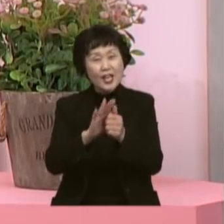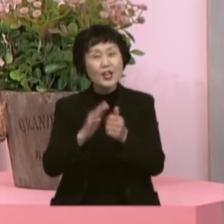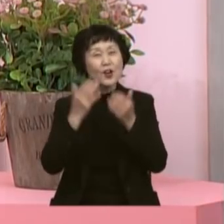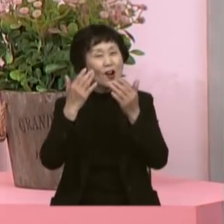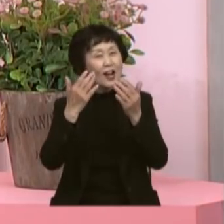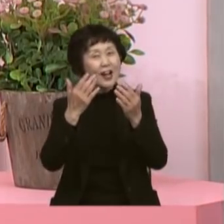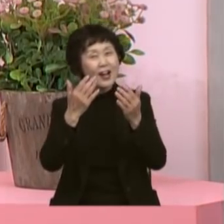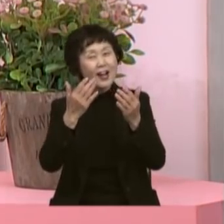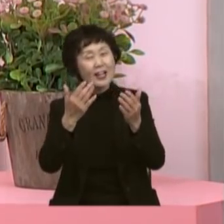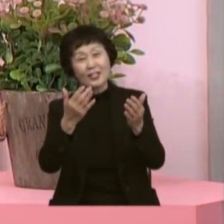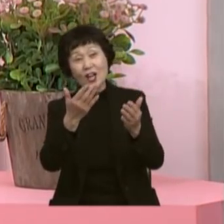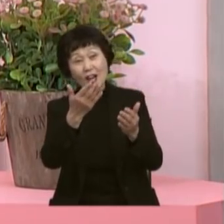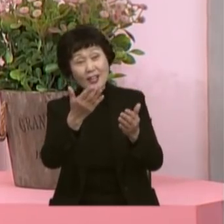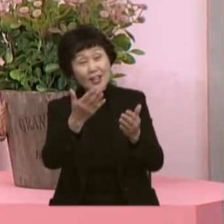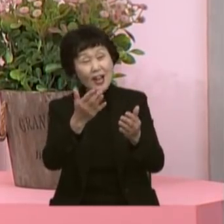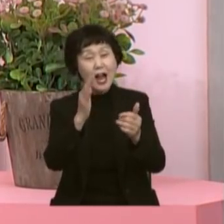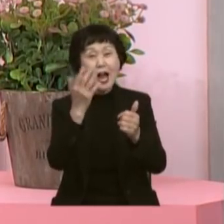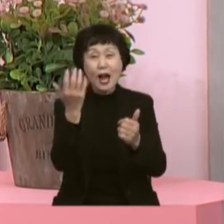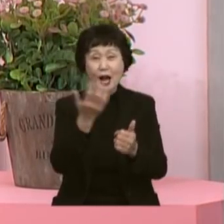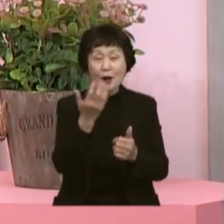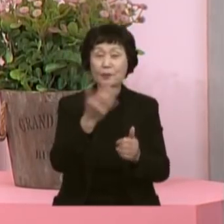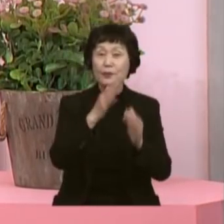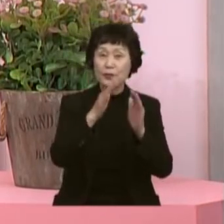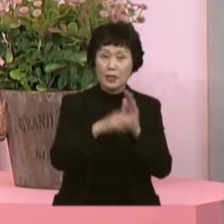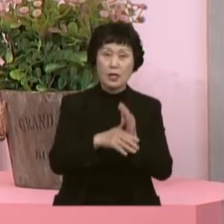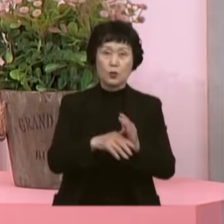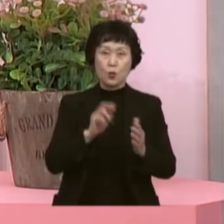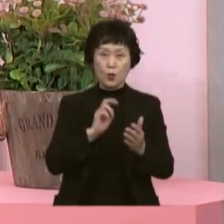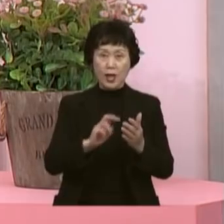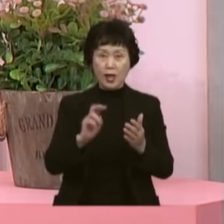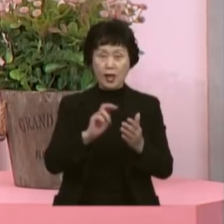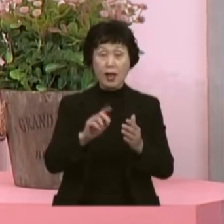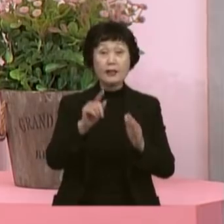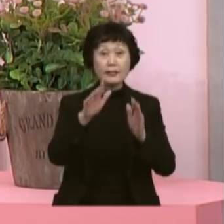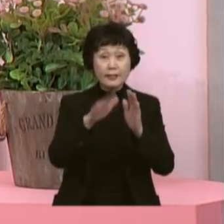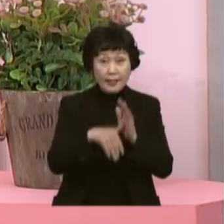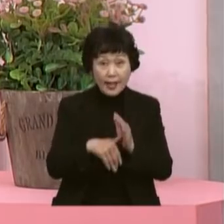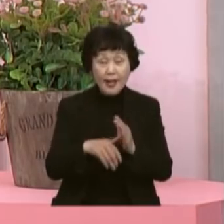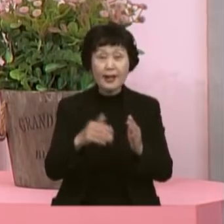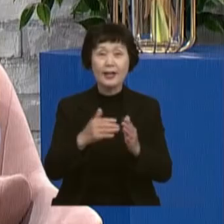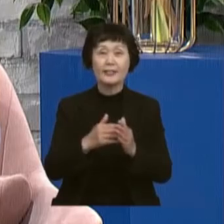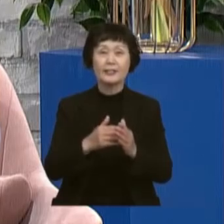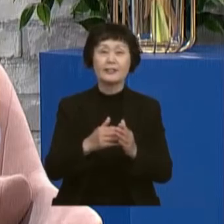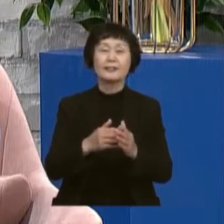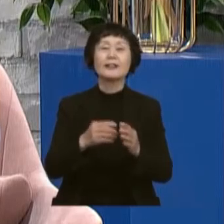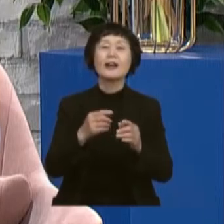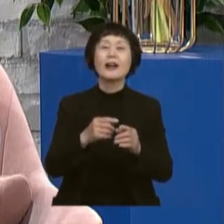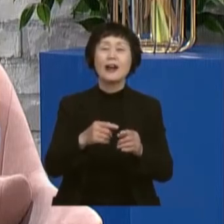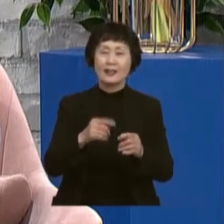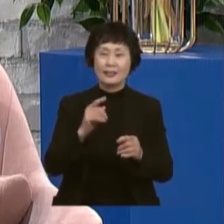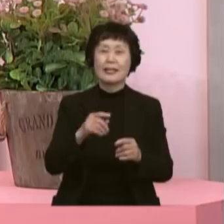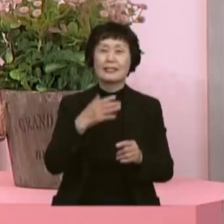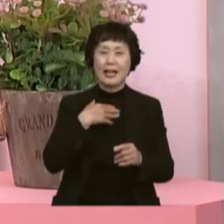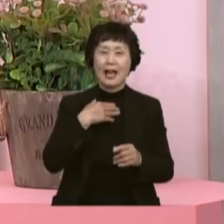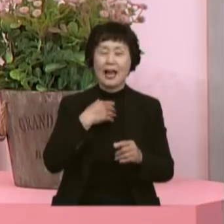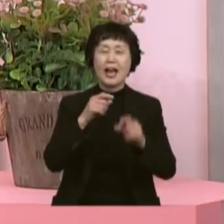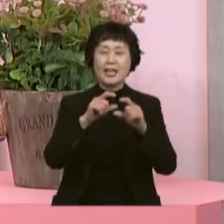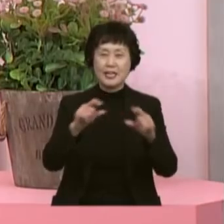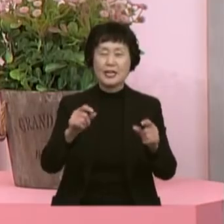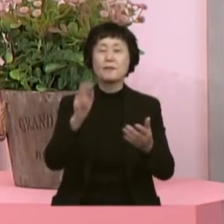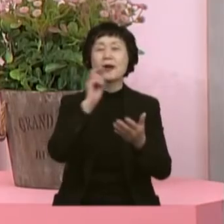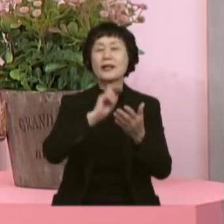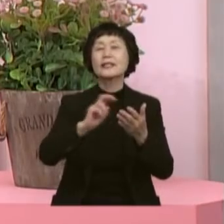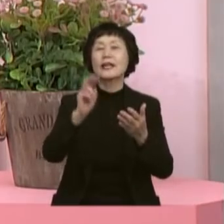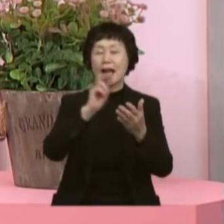위로하여라 내가 아플 때 박정우 최인호 예수전도 사지. 네. 그때까지는 저는 그냥 함께 클래식 가수인데